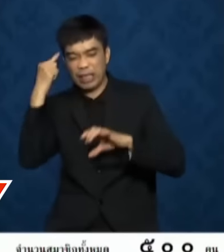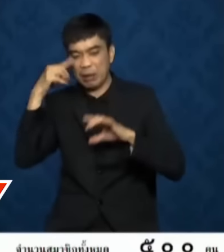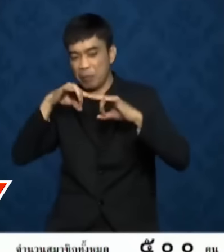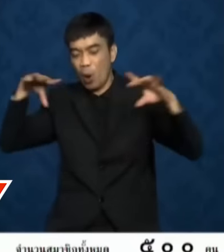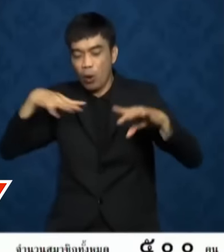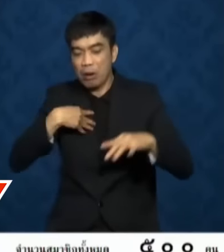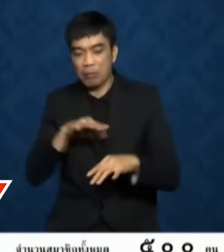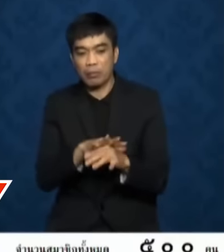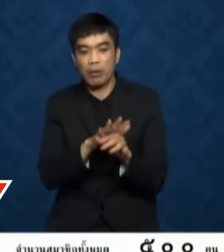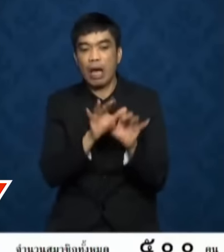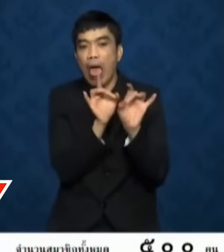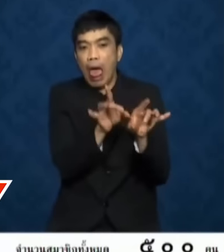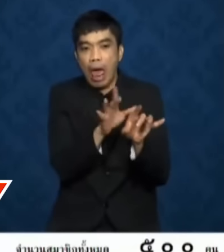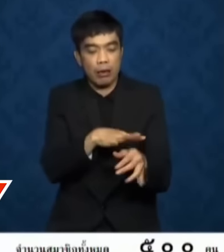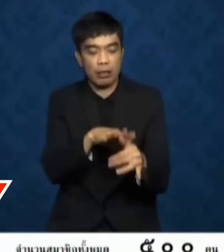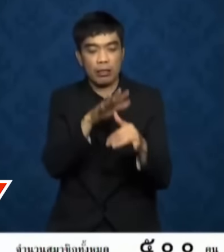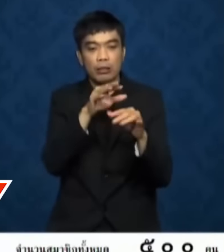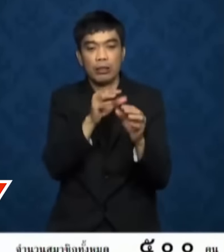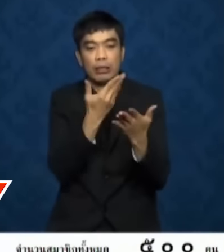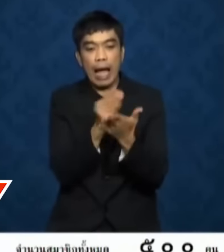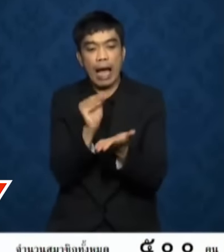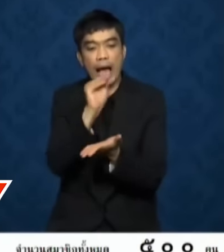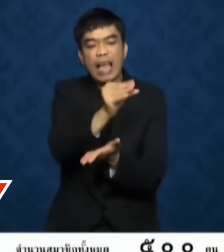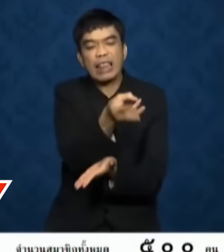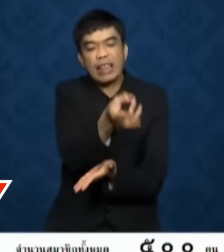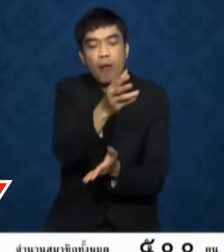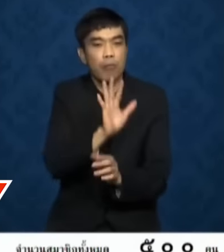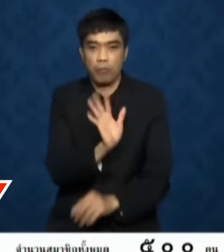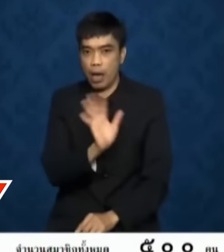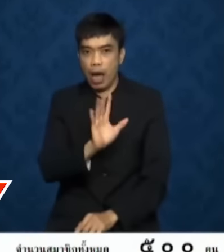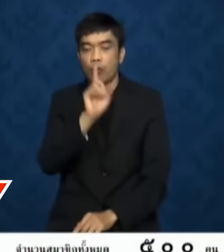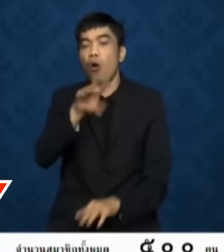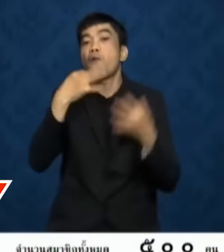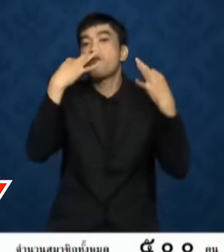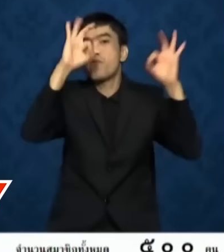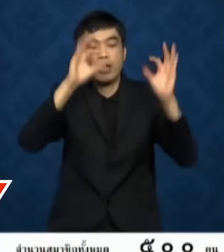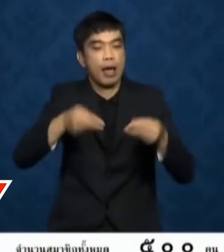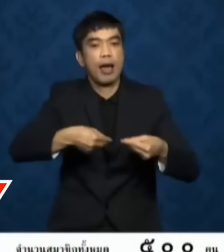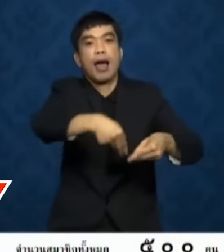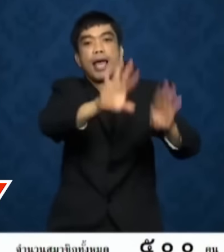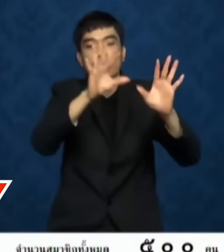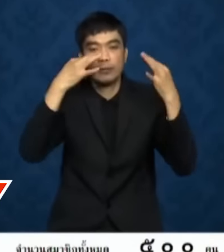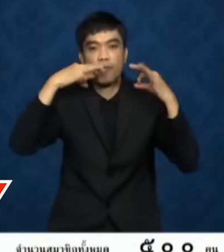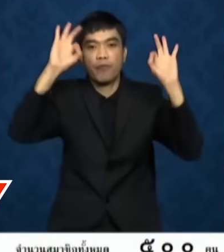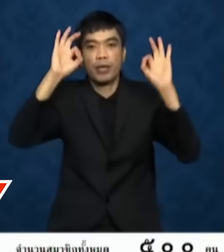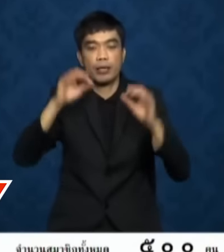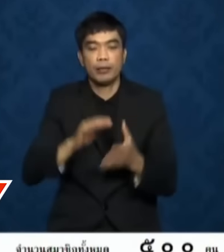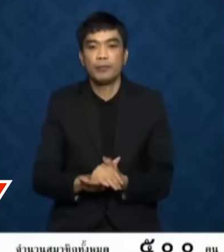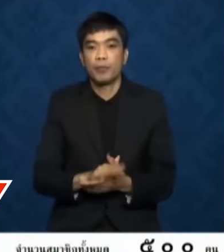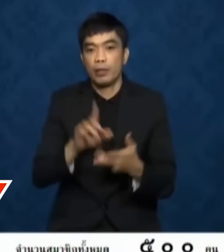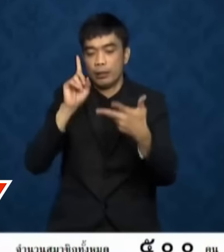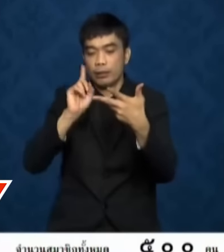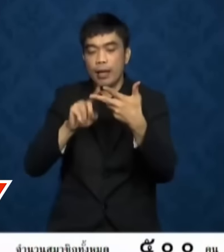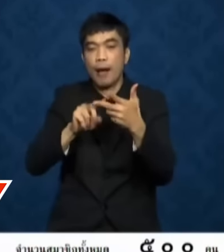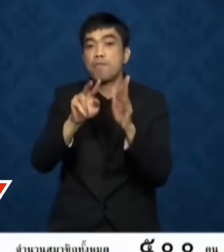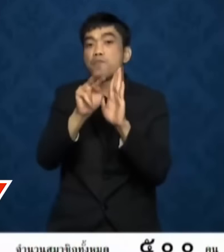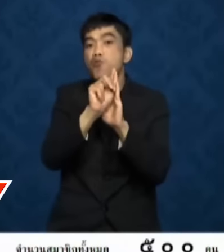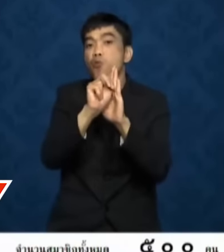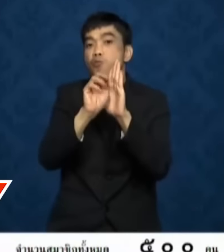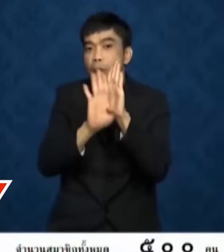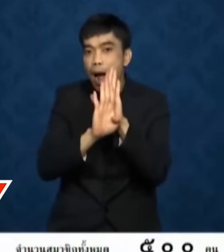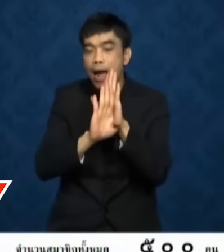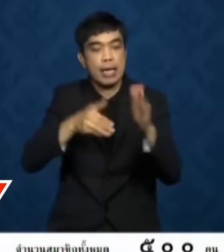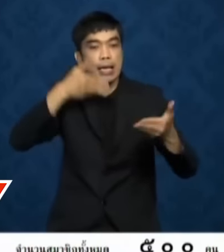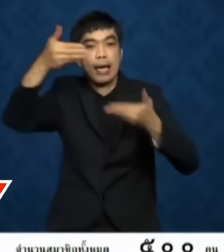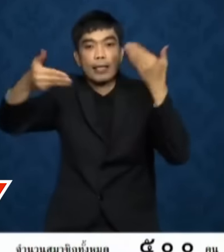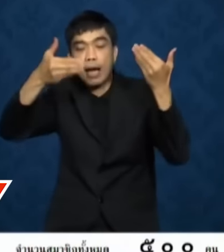นั้นส่วนตัวอย่างข้อเสนอที่3ของท่านประธานนั่นคือการเพิ่มอำนาจของสภาเยาวชนในการผลักดันนโยบายที่ต้องไม่ใช่แค่การจัดกิจกรรม